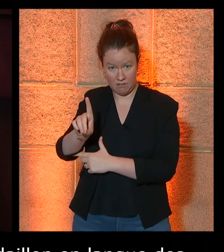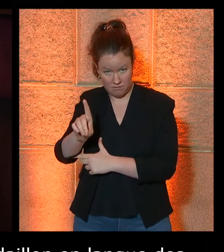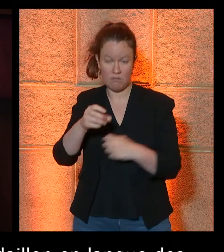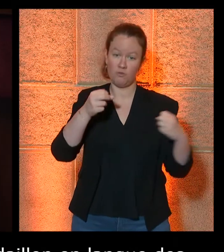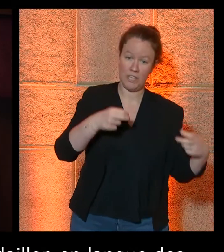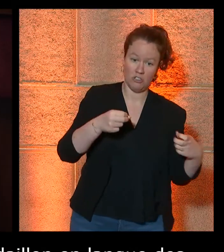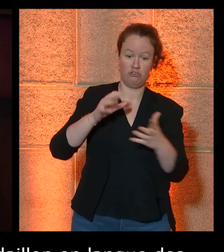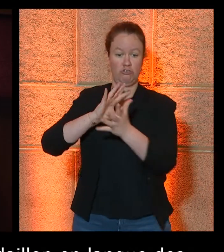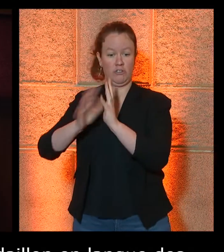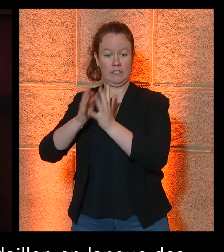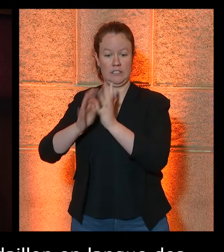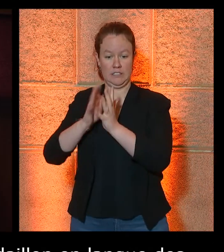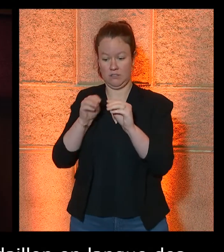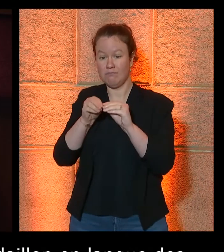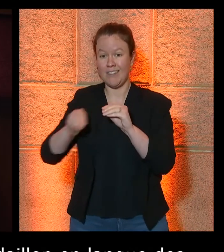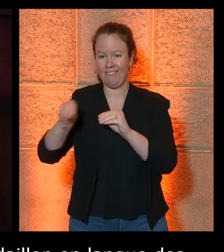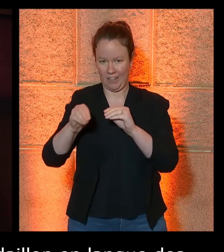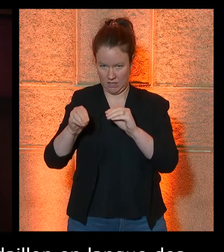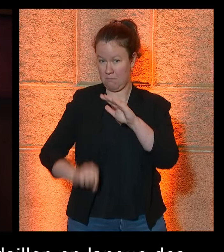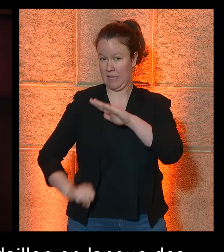direct, maximum 5 minutes.